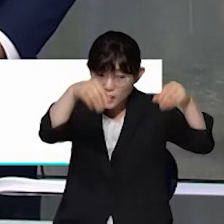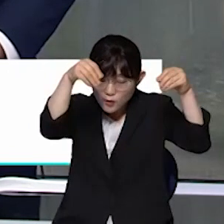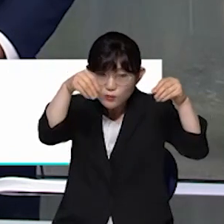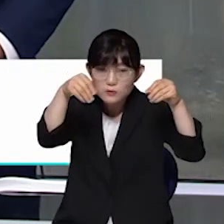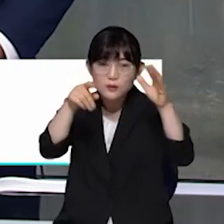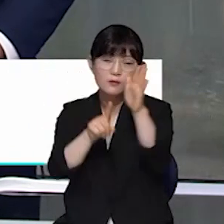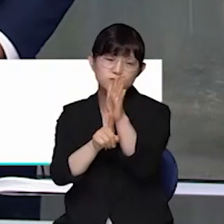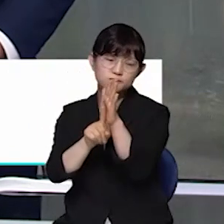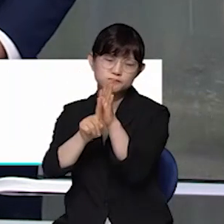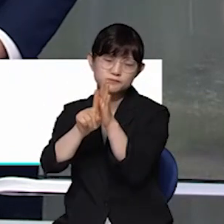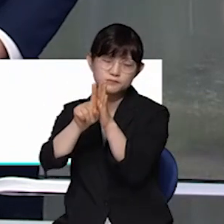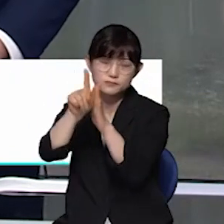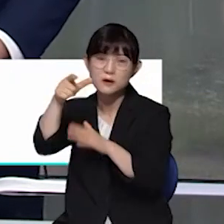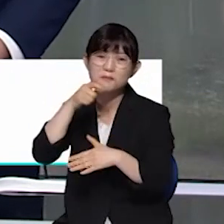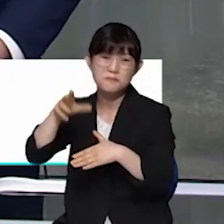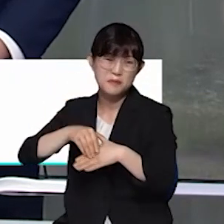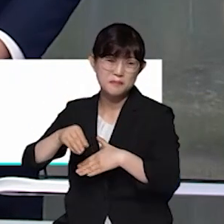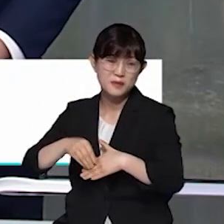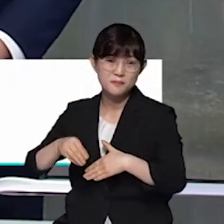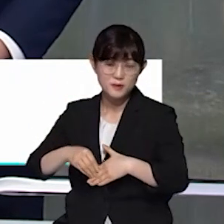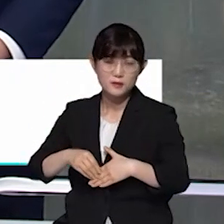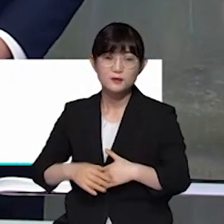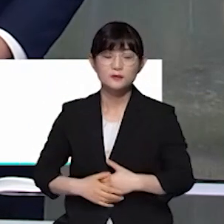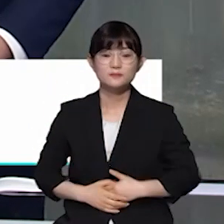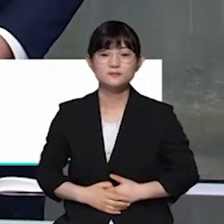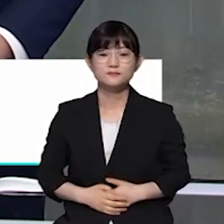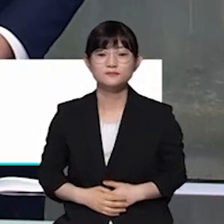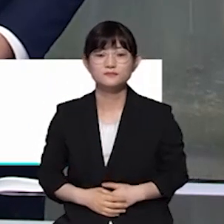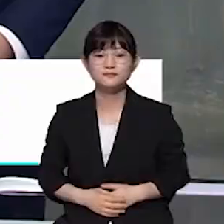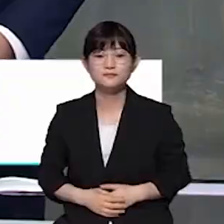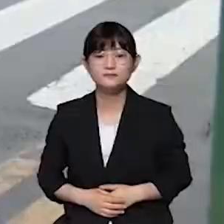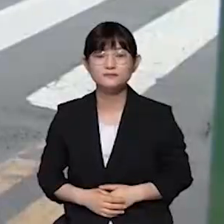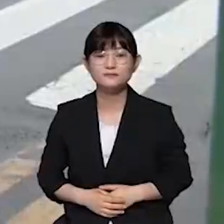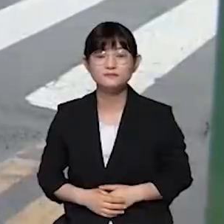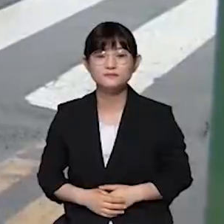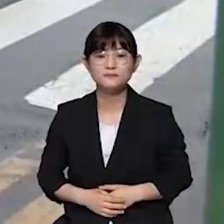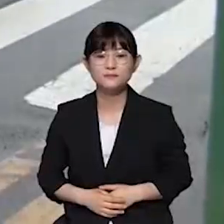습한 날씨가 이어지겠습니다. 정의진 기자입니다.